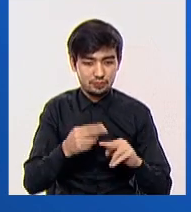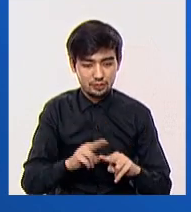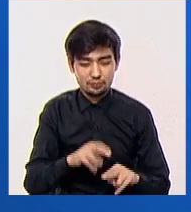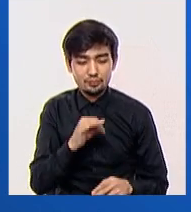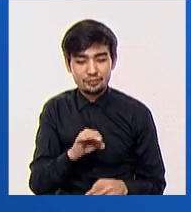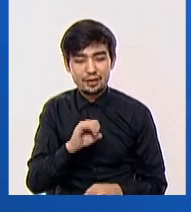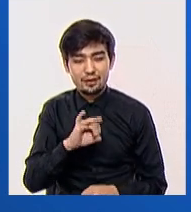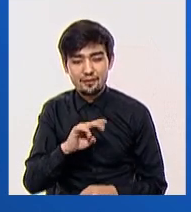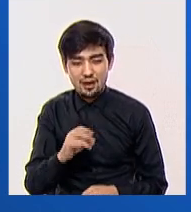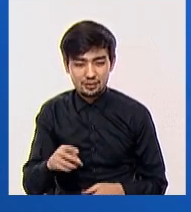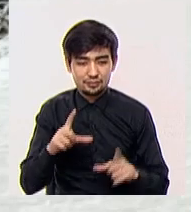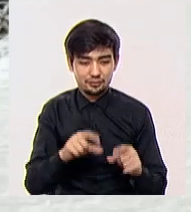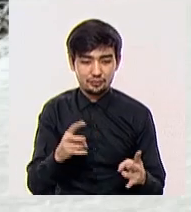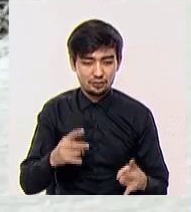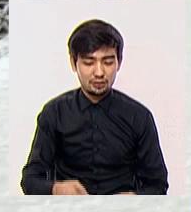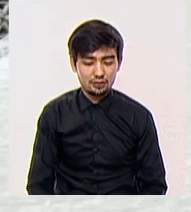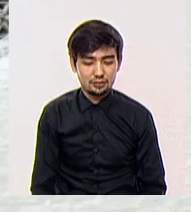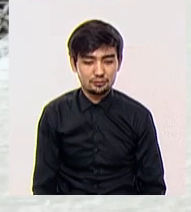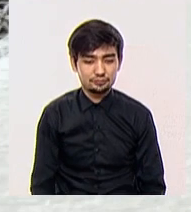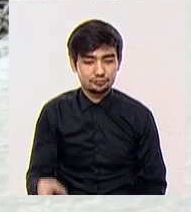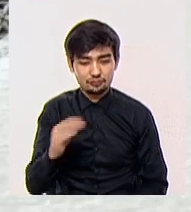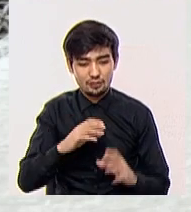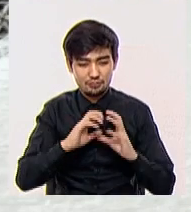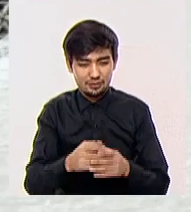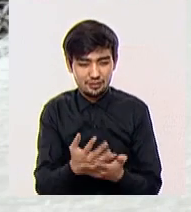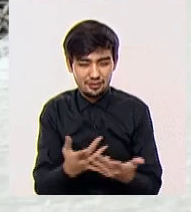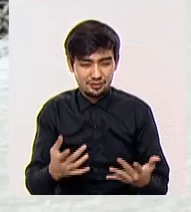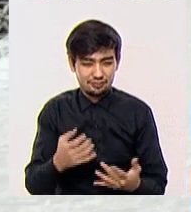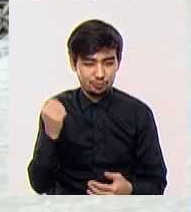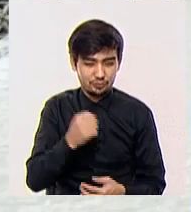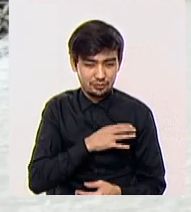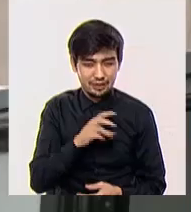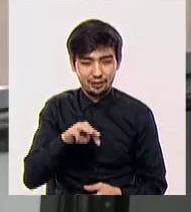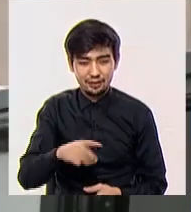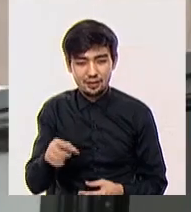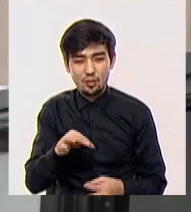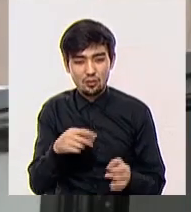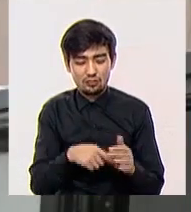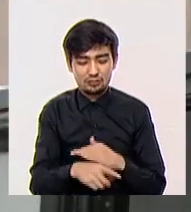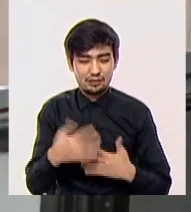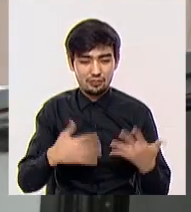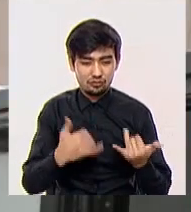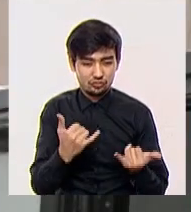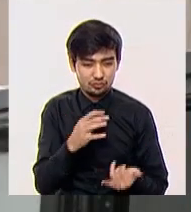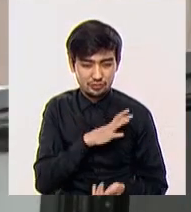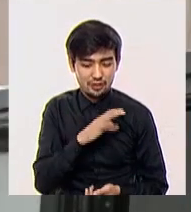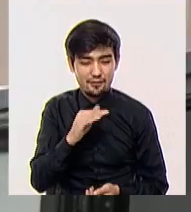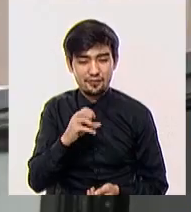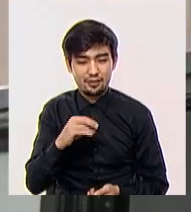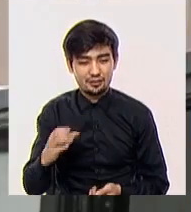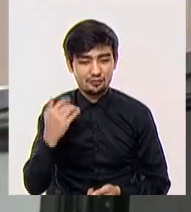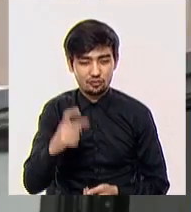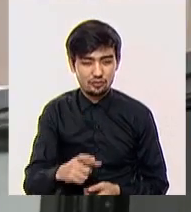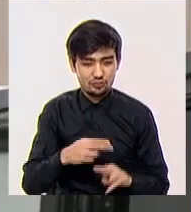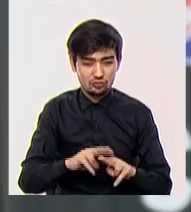снизить инфляционные ожидания. Из-за напряженной мировой обстановки курс тенге сейчас очень нестабилен. По мнению финансиста Рахима Ушакбаева,